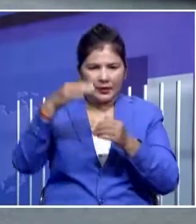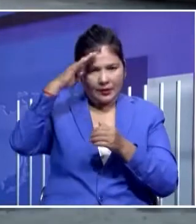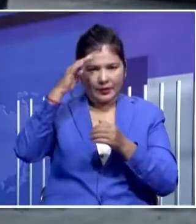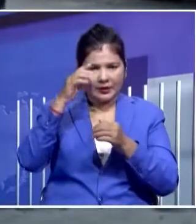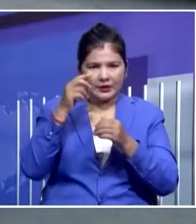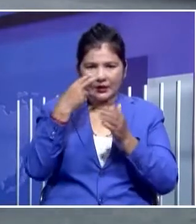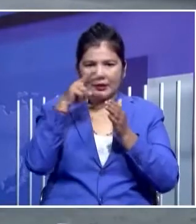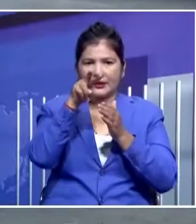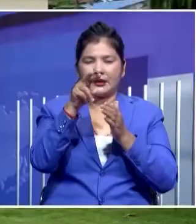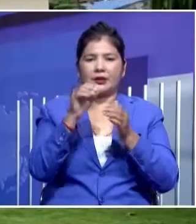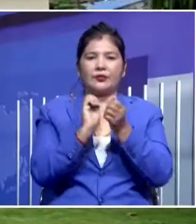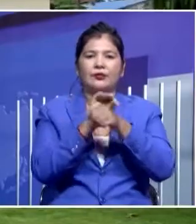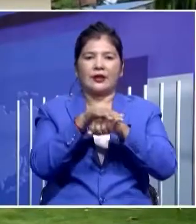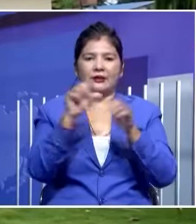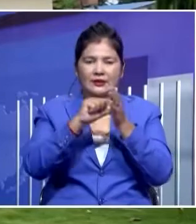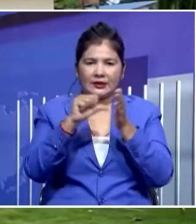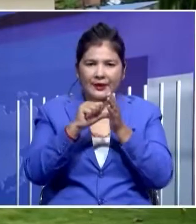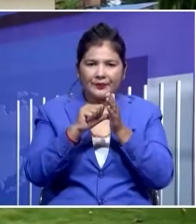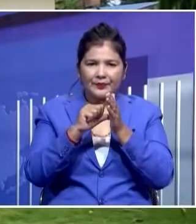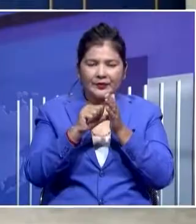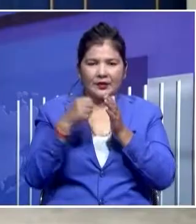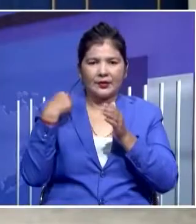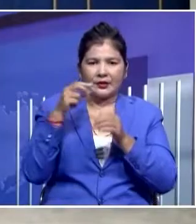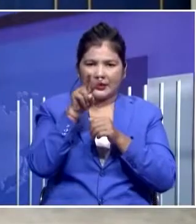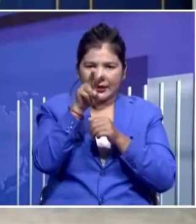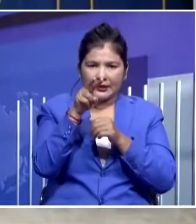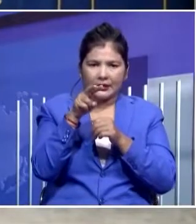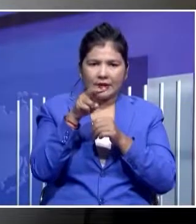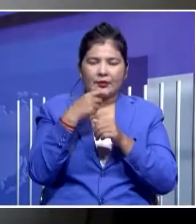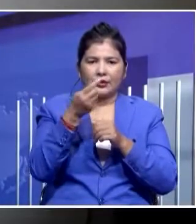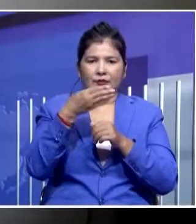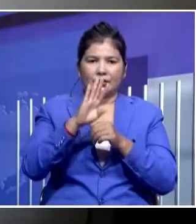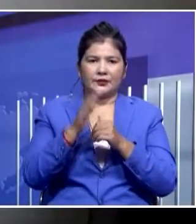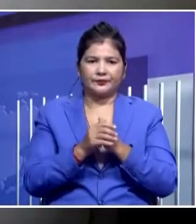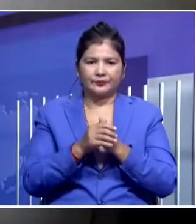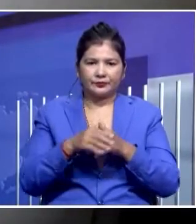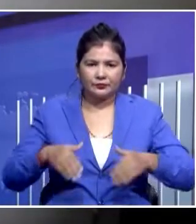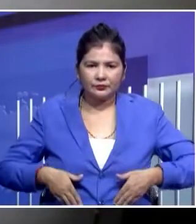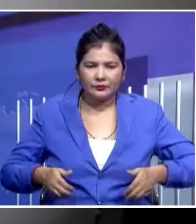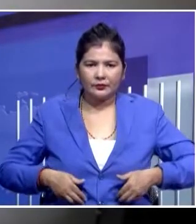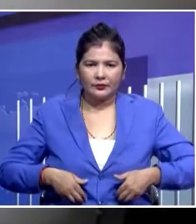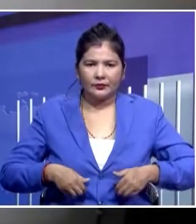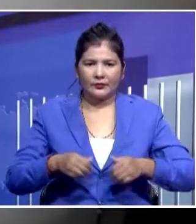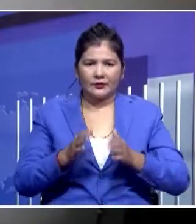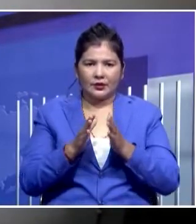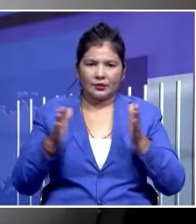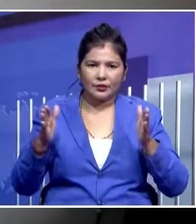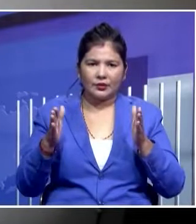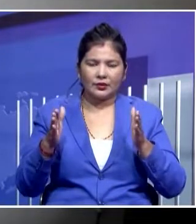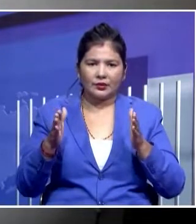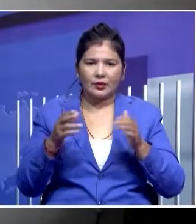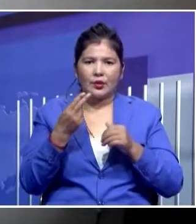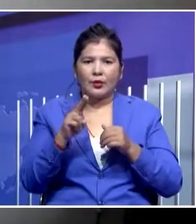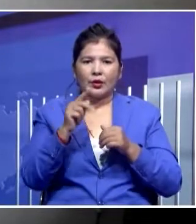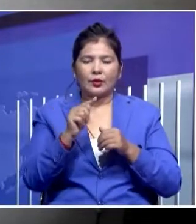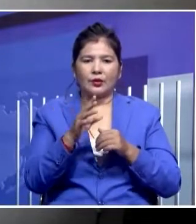बढाएको जिल्ला प्रहरी कार्यालय दाङका प्रहरी नायक उपेक्षक राजन गौतम बताउनुहुन्छ चाडपर्वमा ठुलो व्यापारिक गतिविधि हुने भावनाले त्यसमा